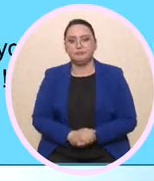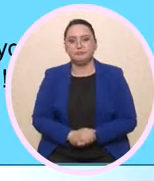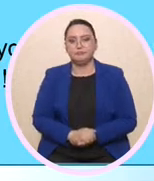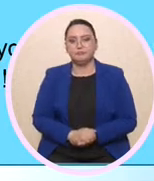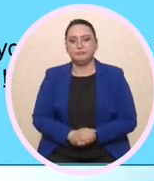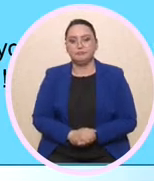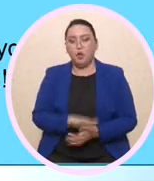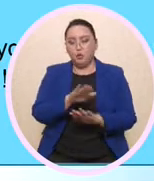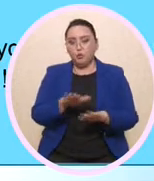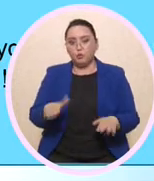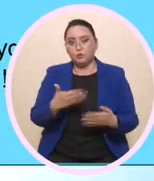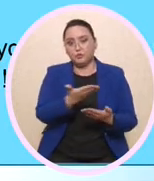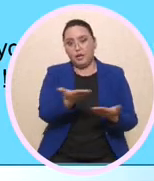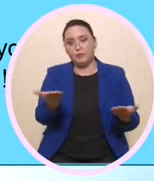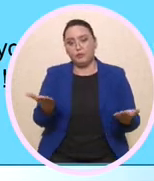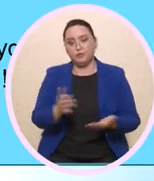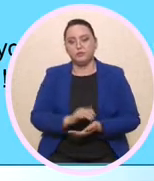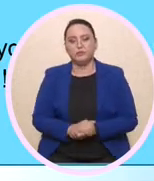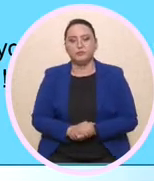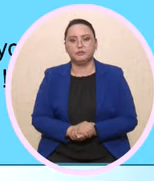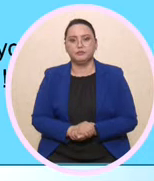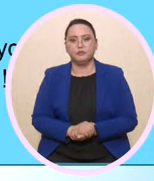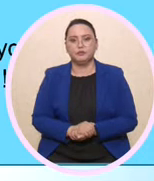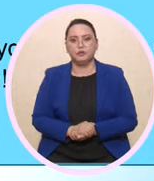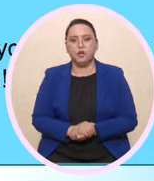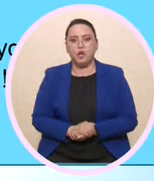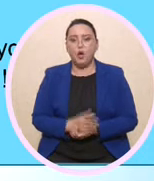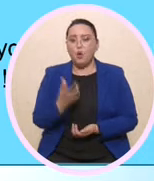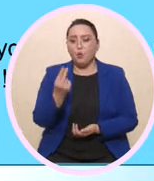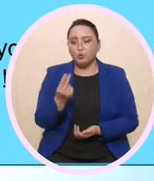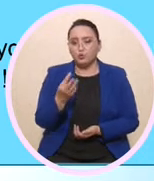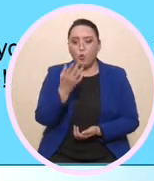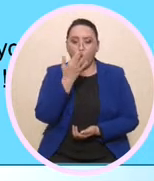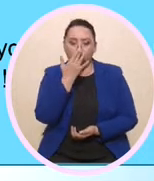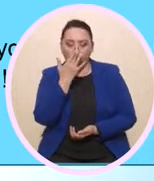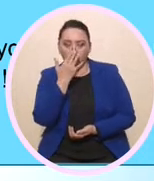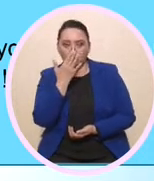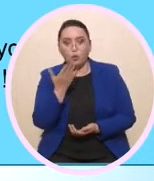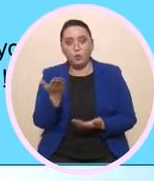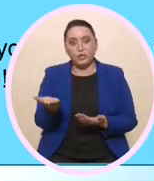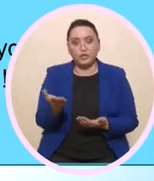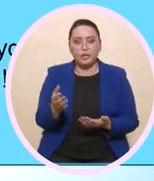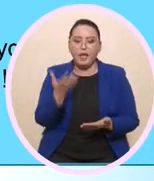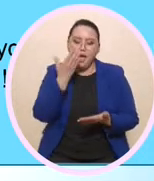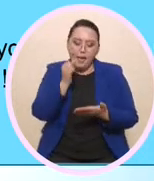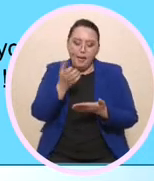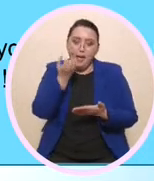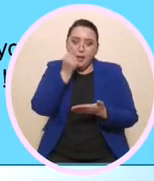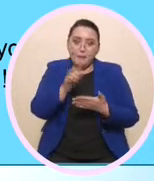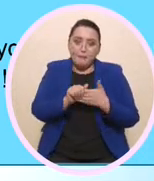Сурагч та бүхэн альва зүйлийг ор үндслэлтэй их сурвалжтай баримт